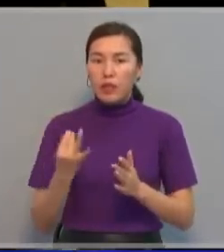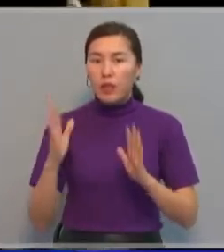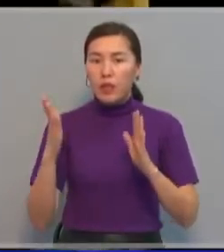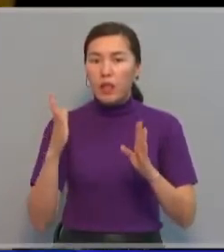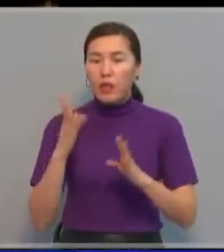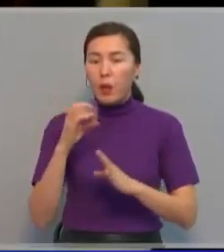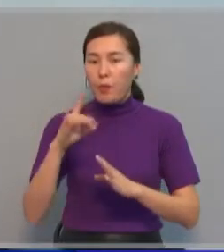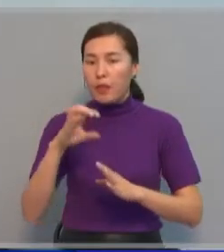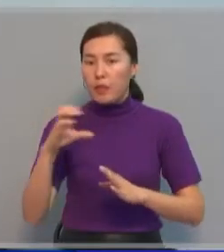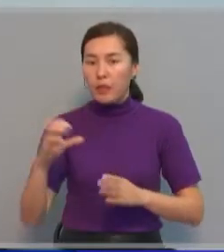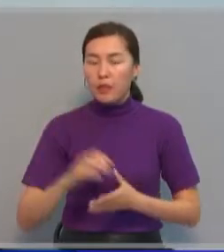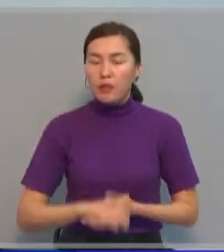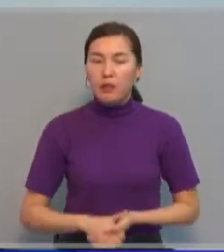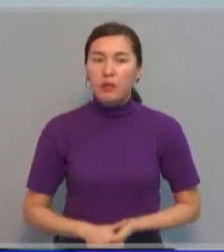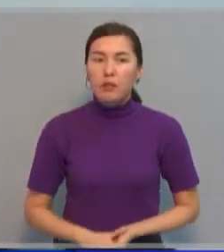драме «Тамирис».